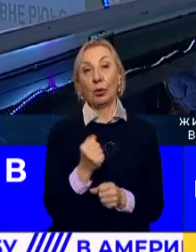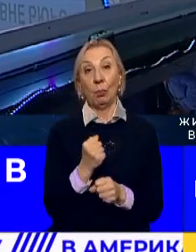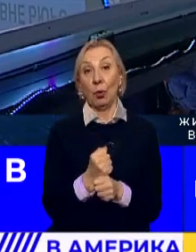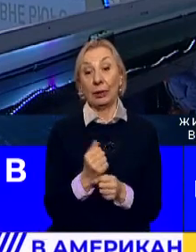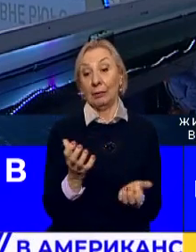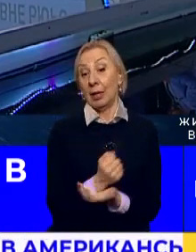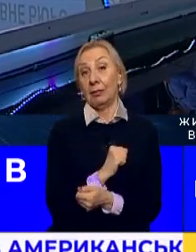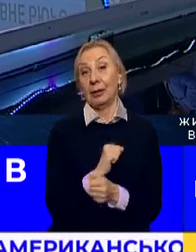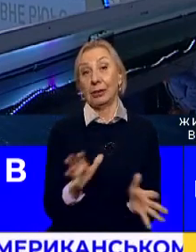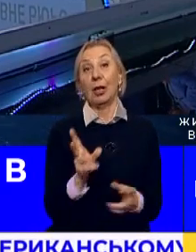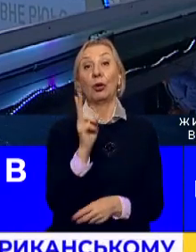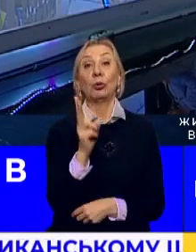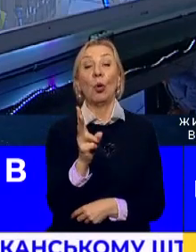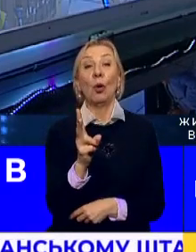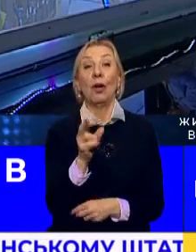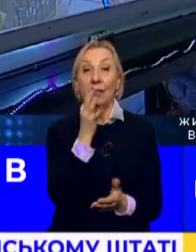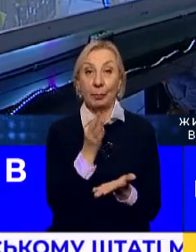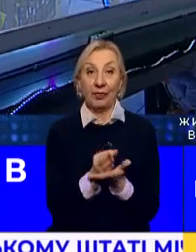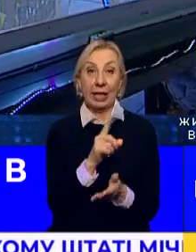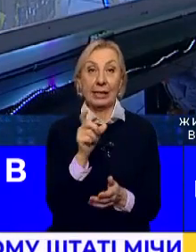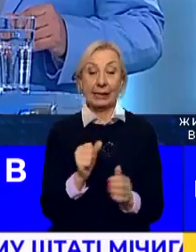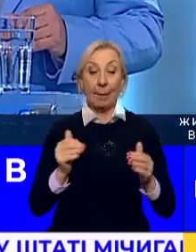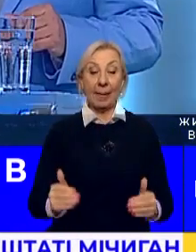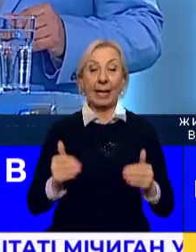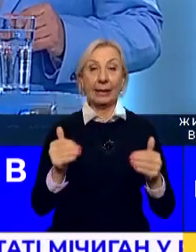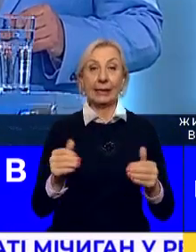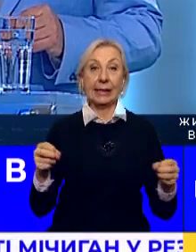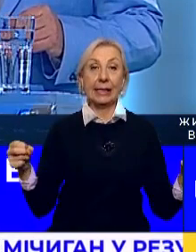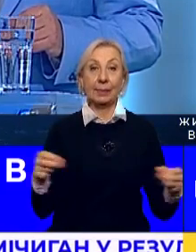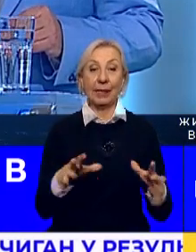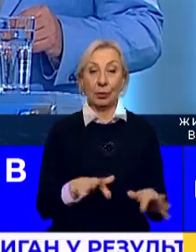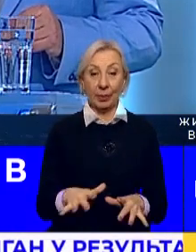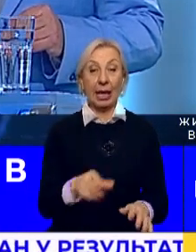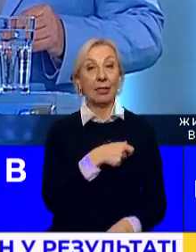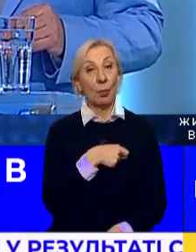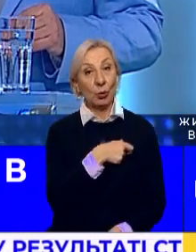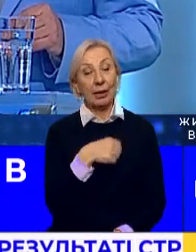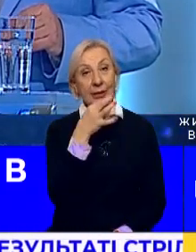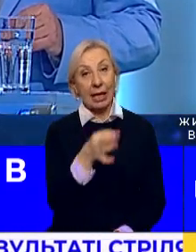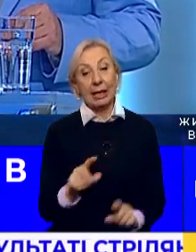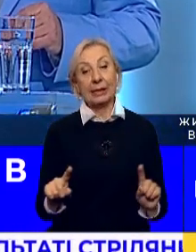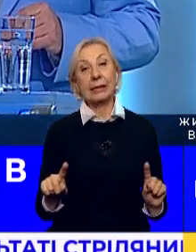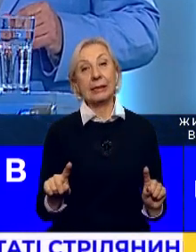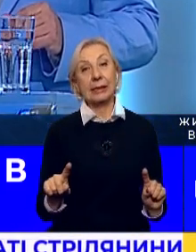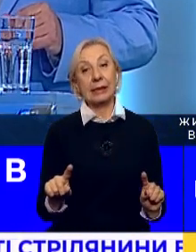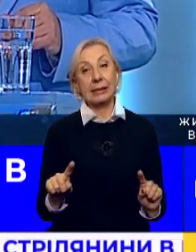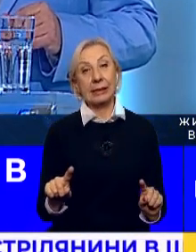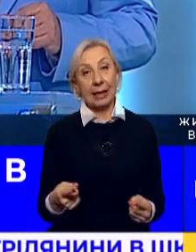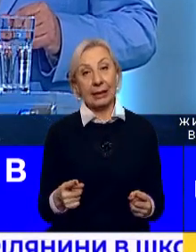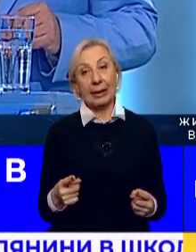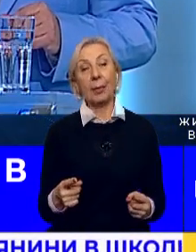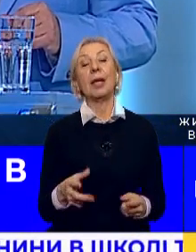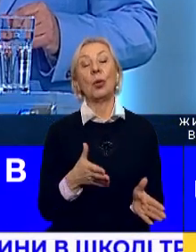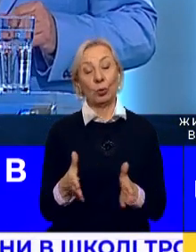спромоглася встановити, хто відповідальний за перенесення спецоперації. Утім, депутати чітко вказали, затримання і справді готували